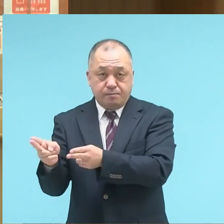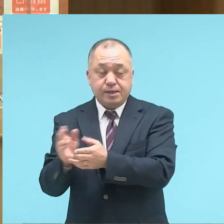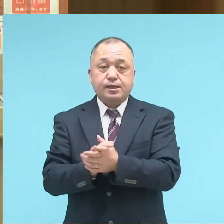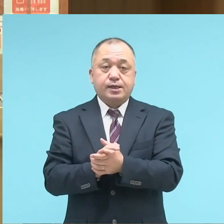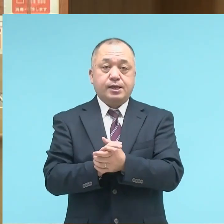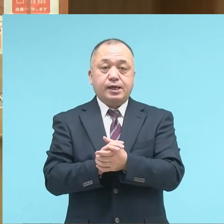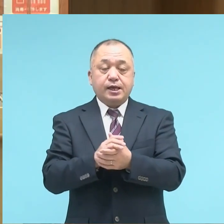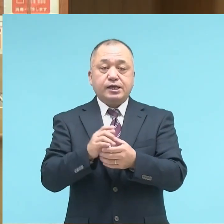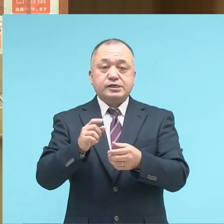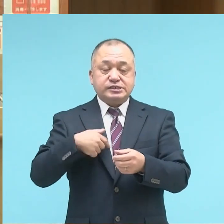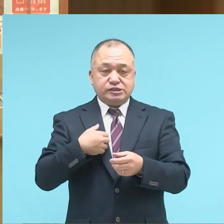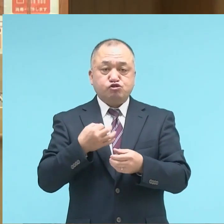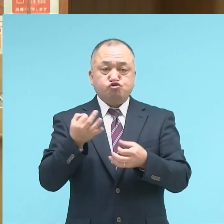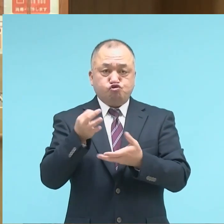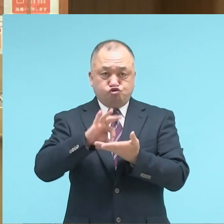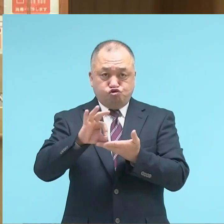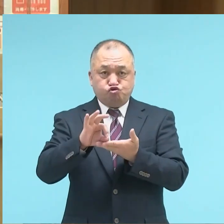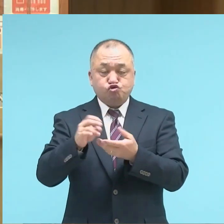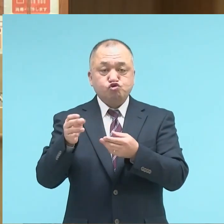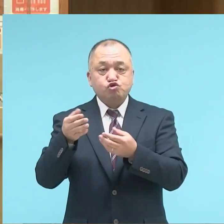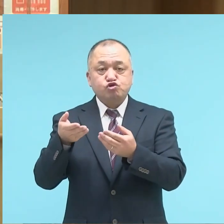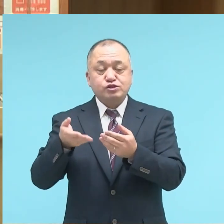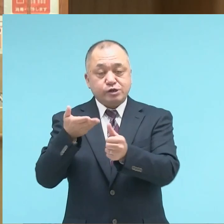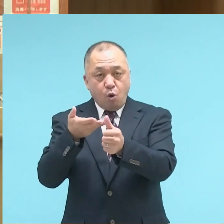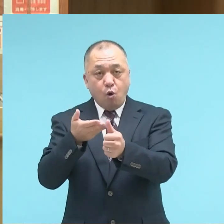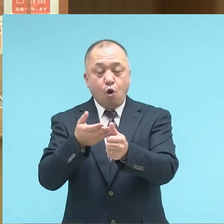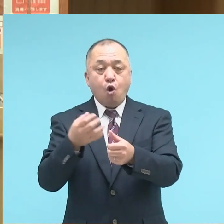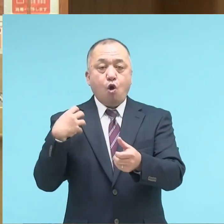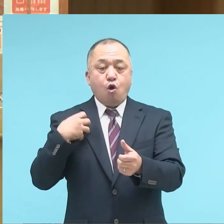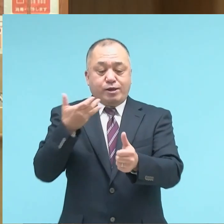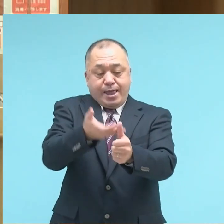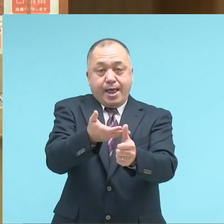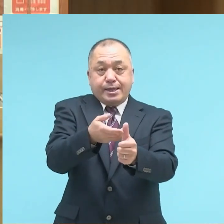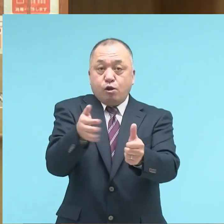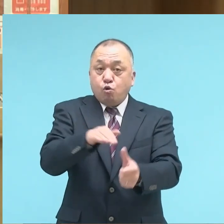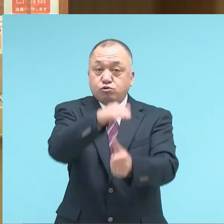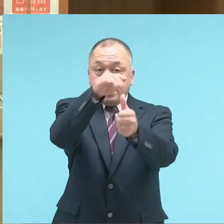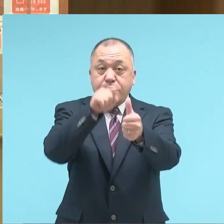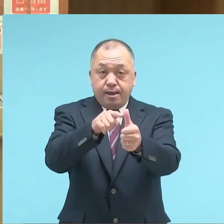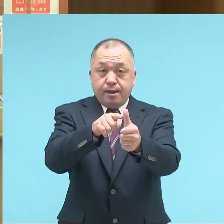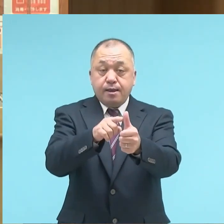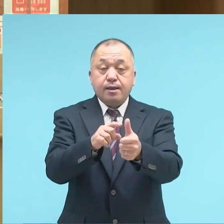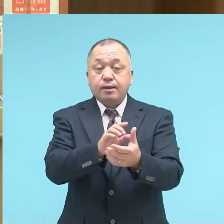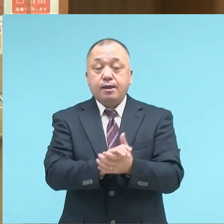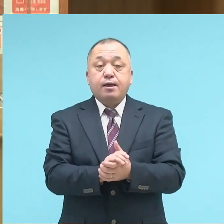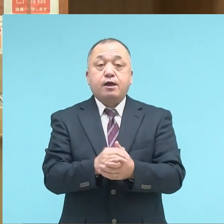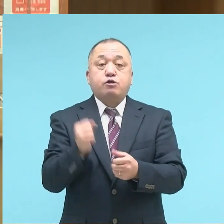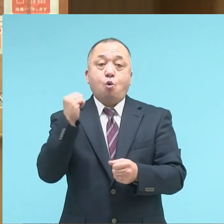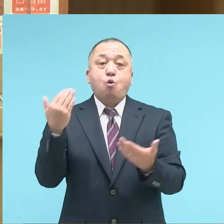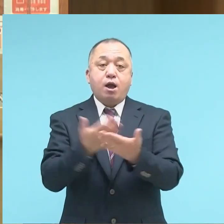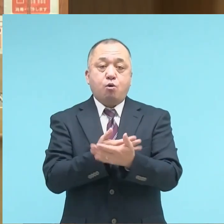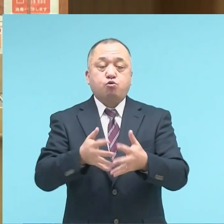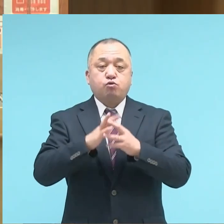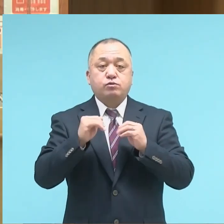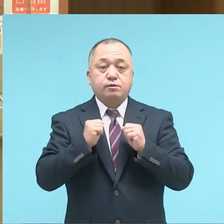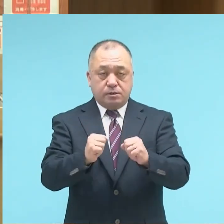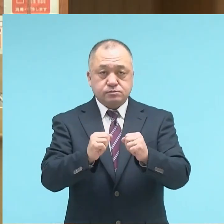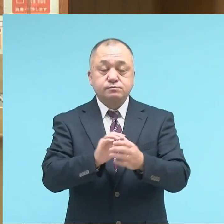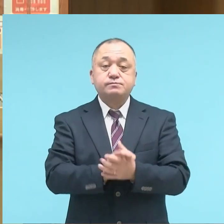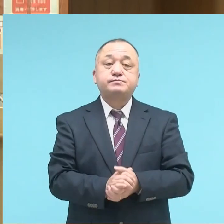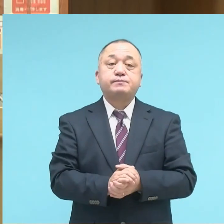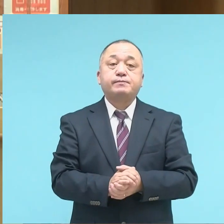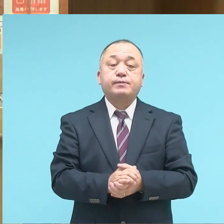の増産、担い手育成、酪農畜産の生産基盤と競争力強化ということで取り組んでいます。 ありが